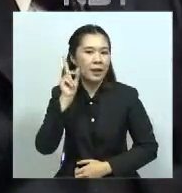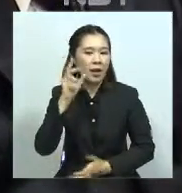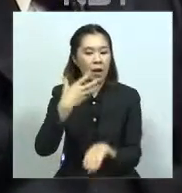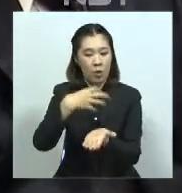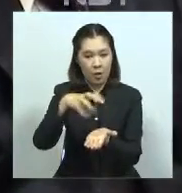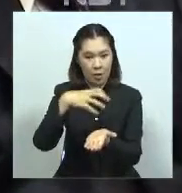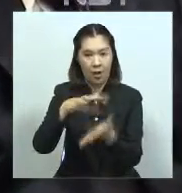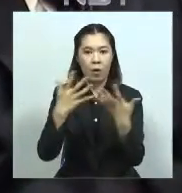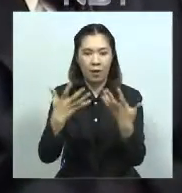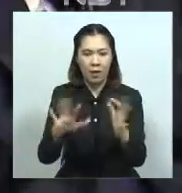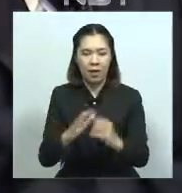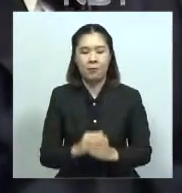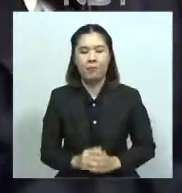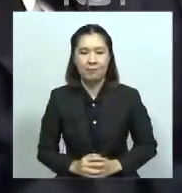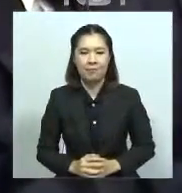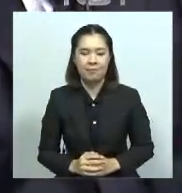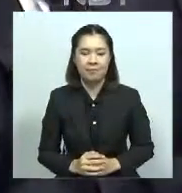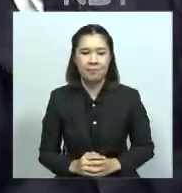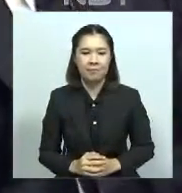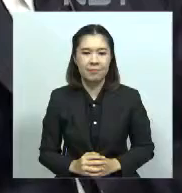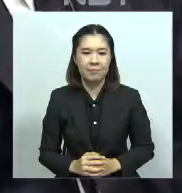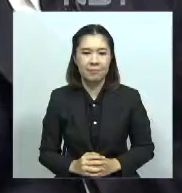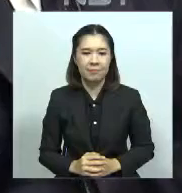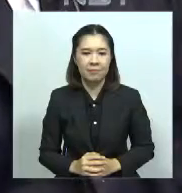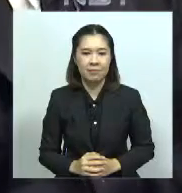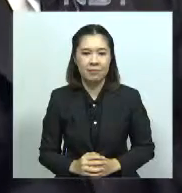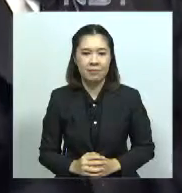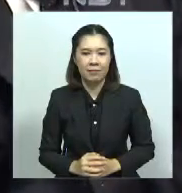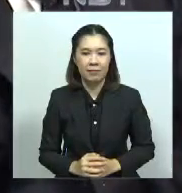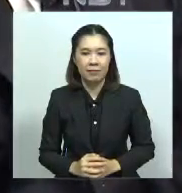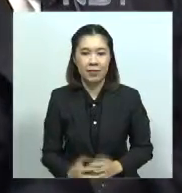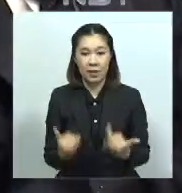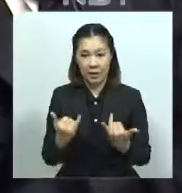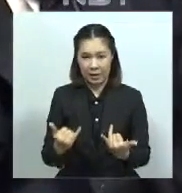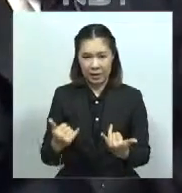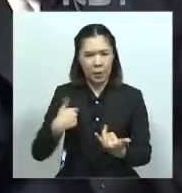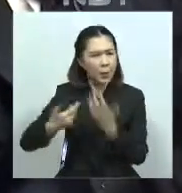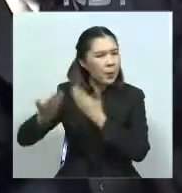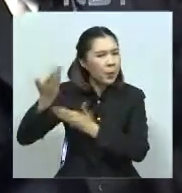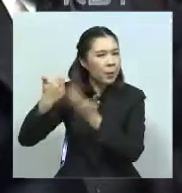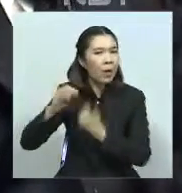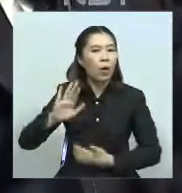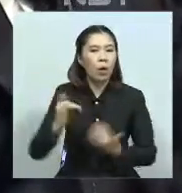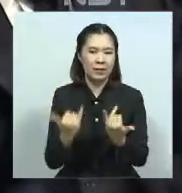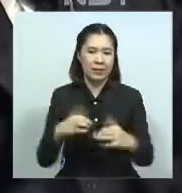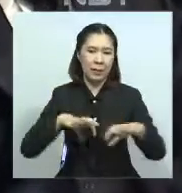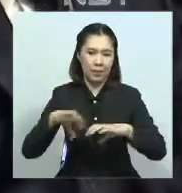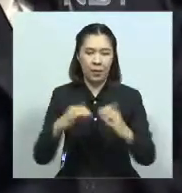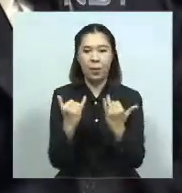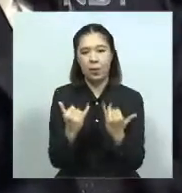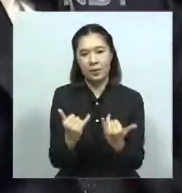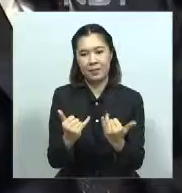ครับก็เช่นเดียวกันนะครับนี่ก็เป็นที่มาของงานวันนี้นะครับก็อย